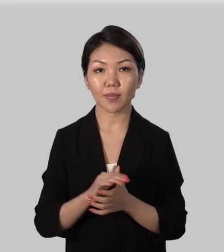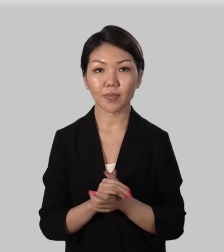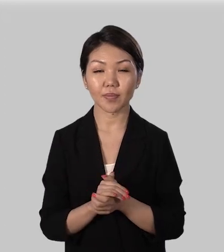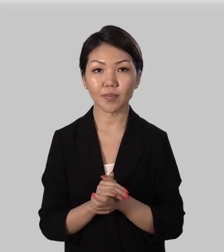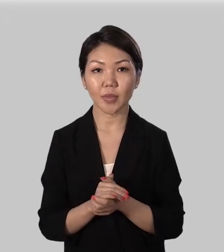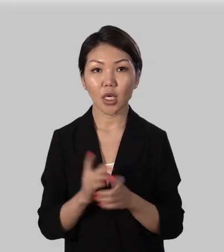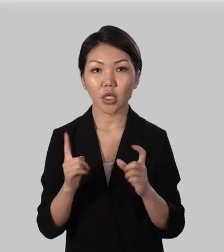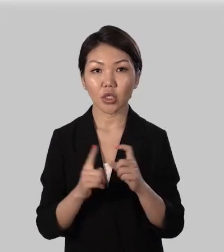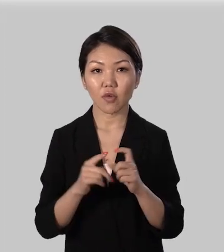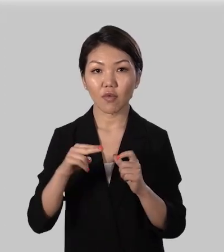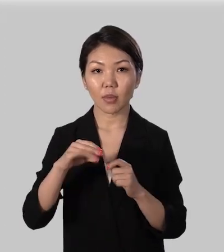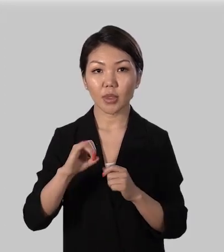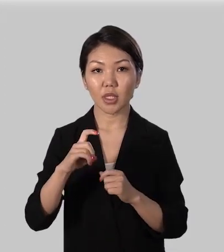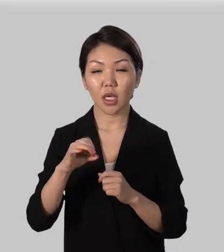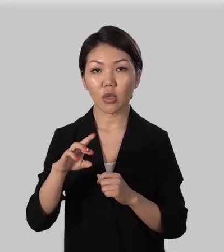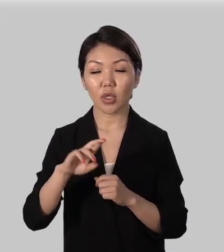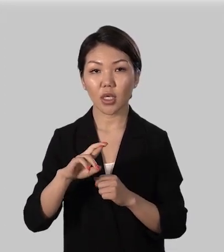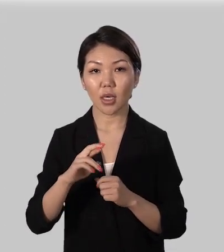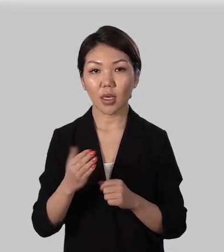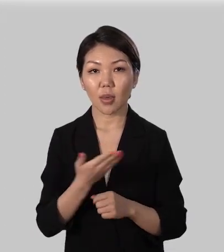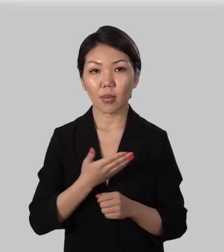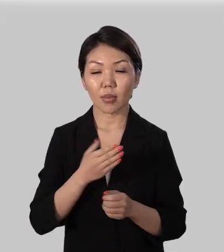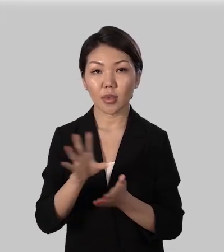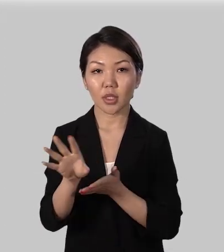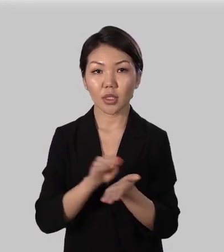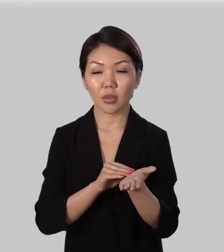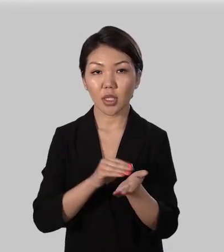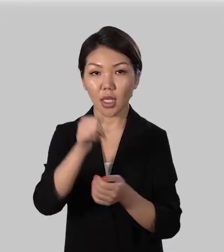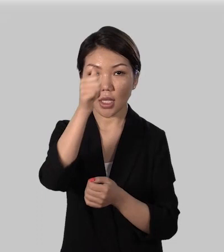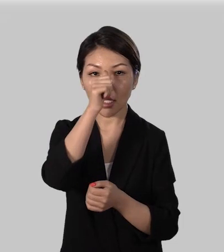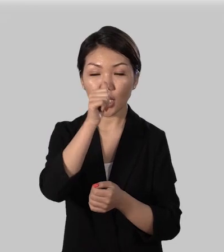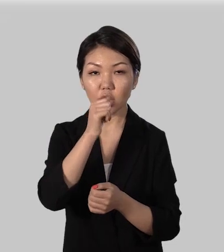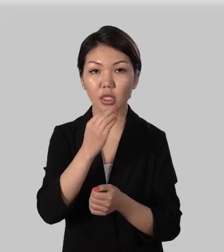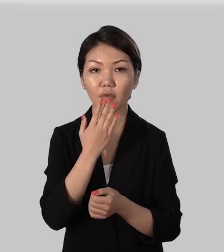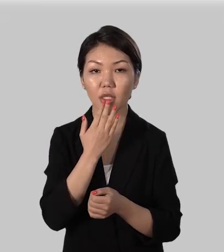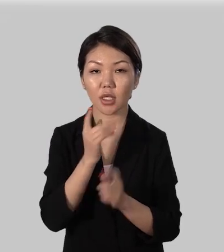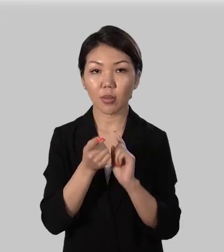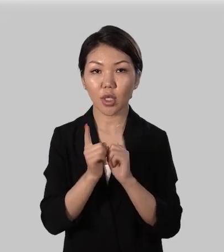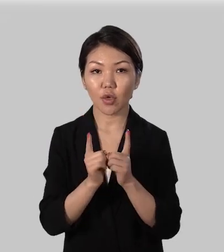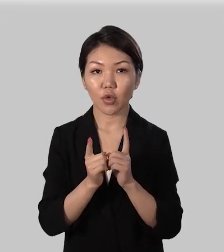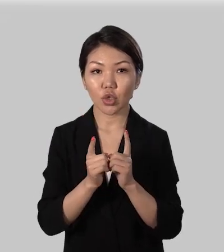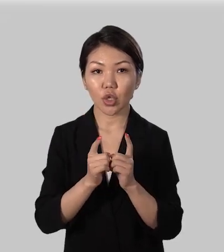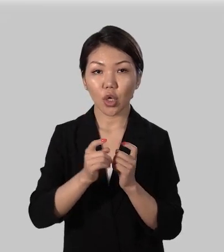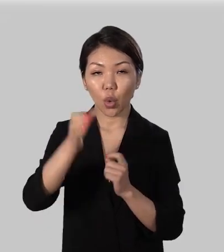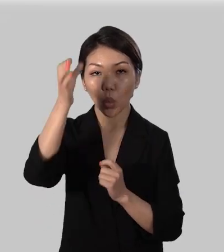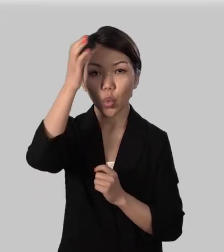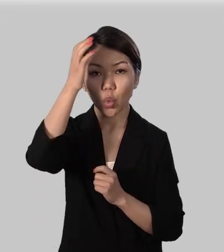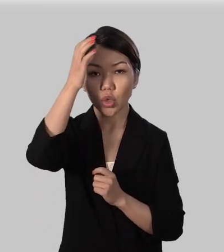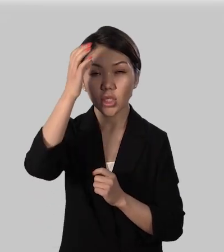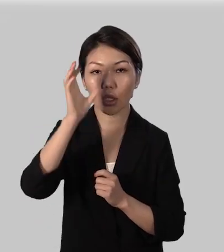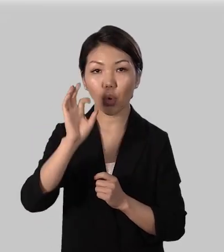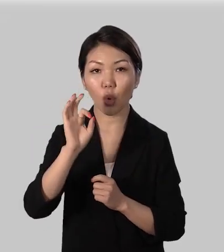слова психология пришло к нам из греческого языка и означает учение о душе